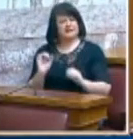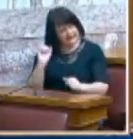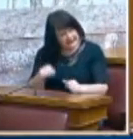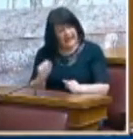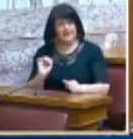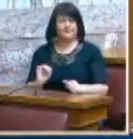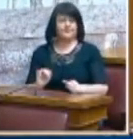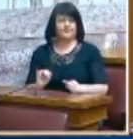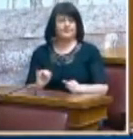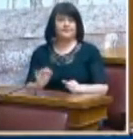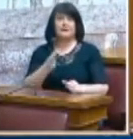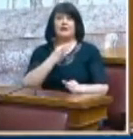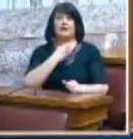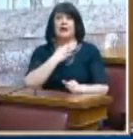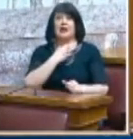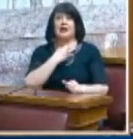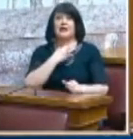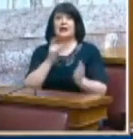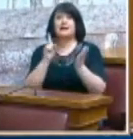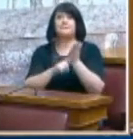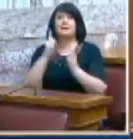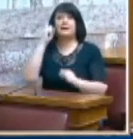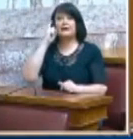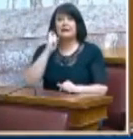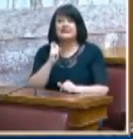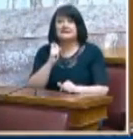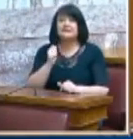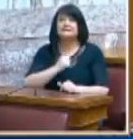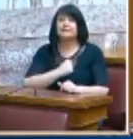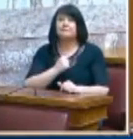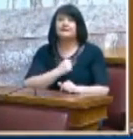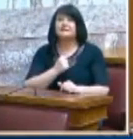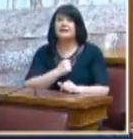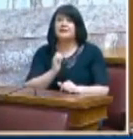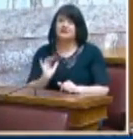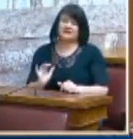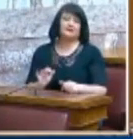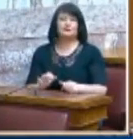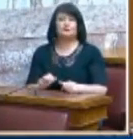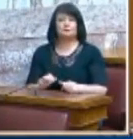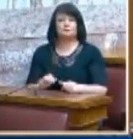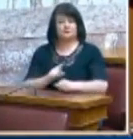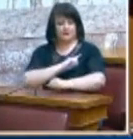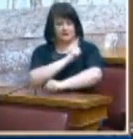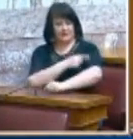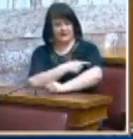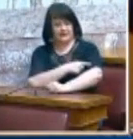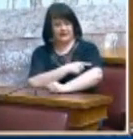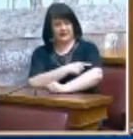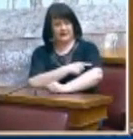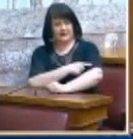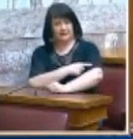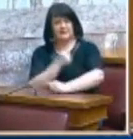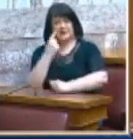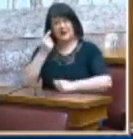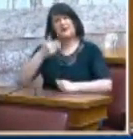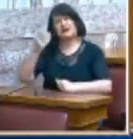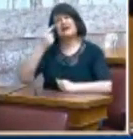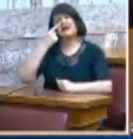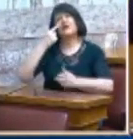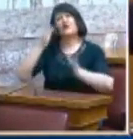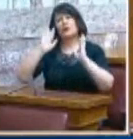είναι αναγκαίος όρος να ξέρετε τι πιστεύει κανείς. Και μια δύναμη που λέει δεν με νοιάζει, θα δω μετά από τις εκλογές αν